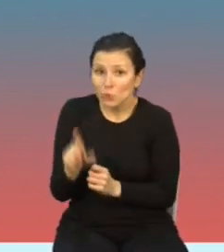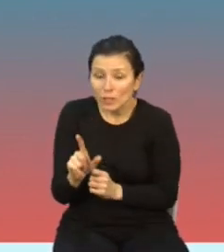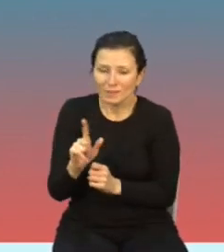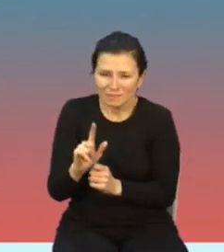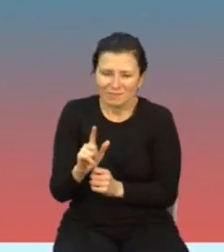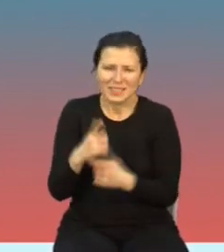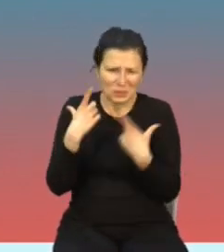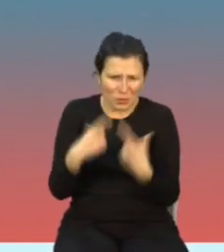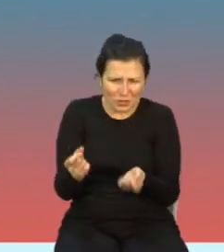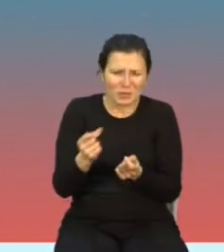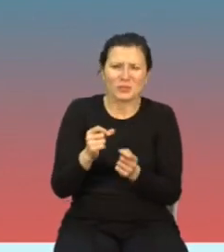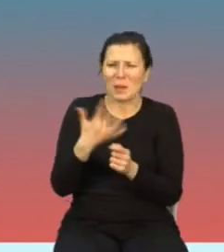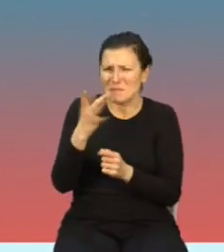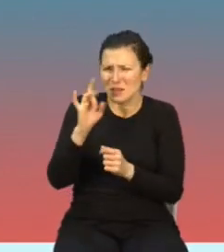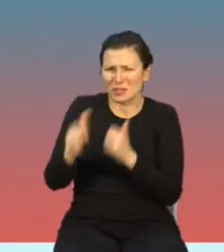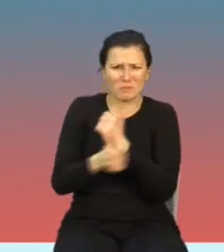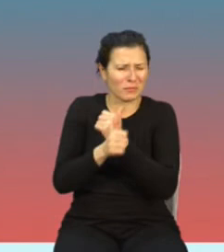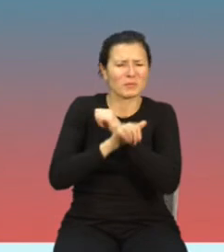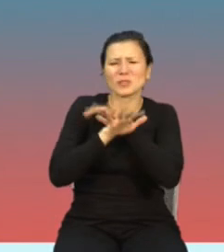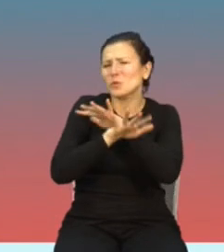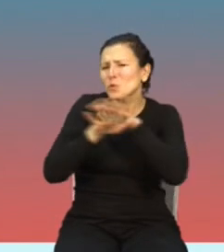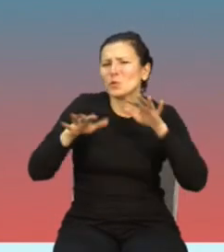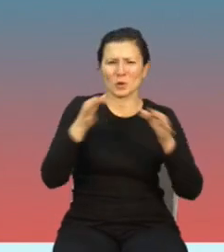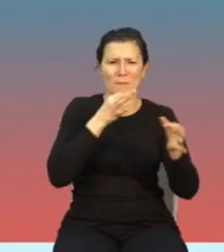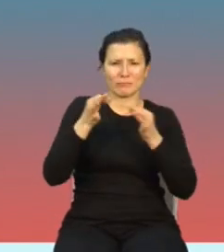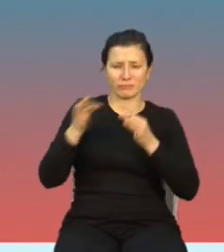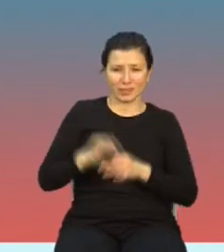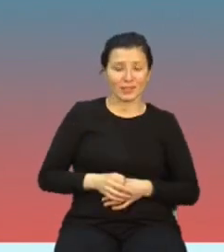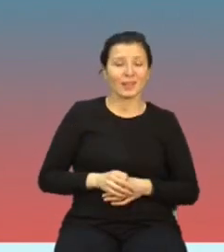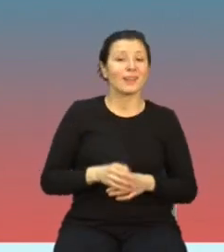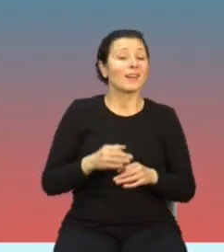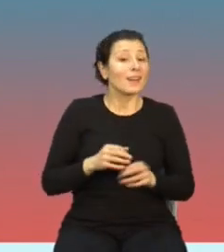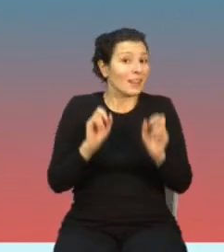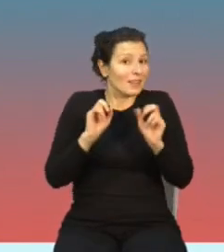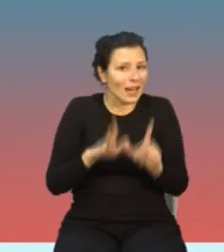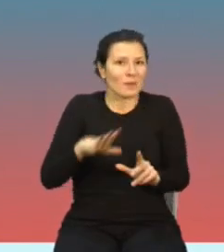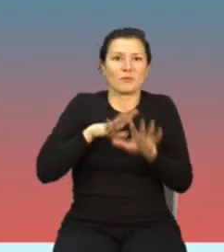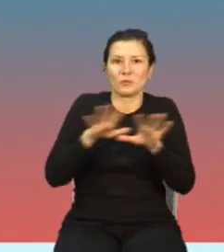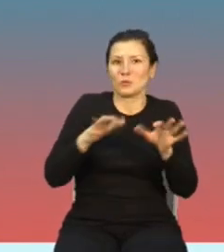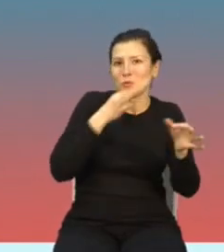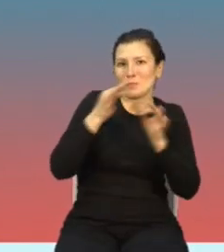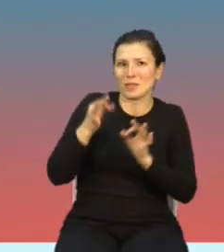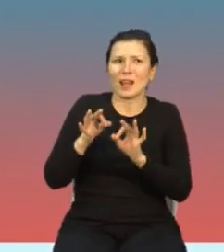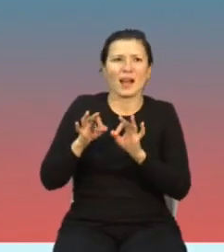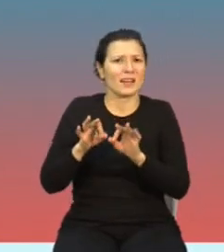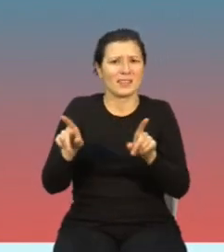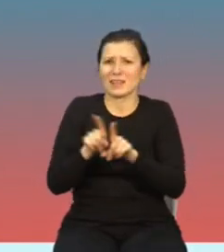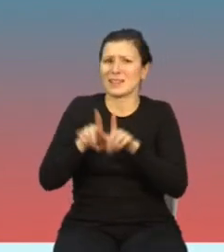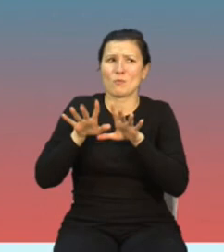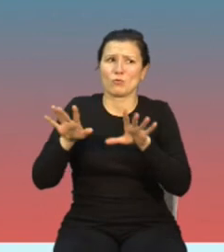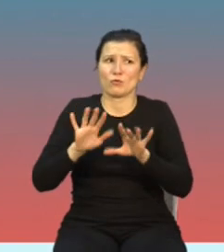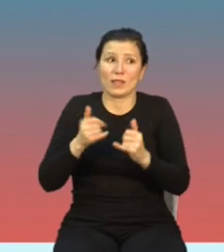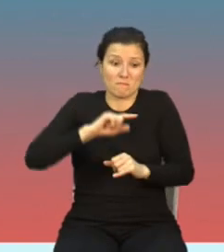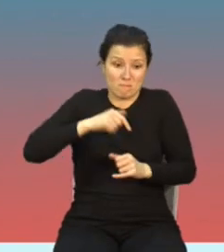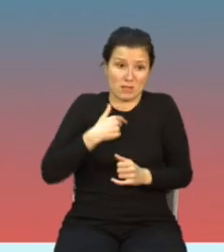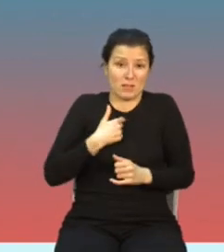5G spowoduje mnóstwo pytań i mnóstwo działalności i w pewnym sensie tak, było sporo pytań, ale nie tak wiele, jak spodziewaliśmy się, że